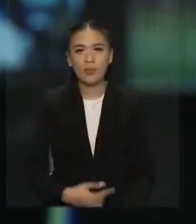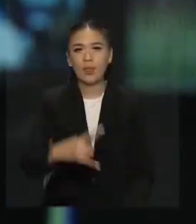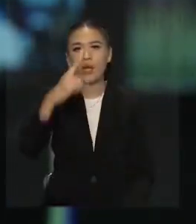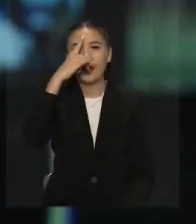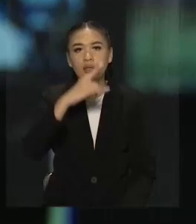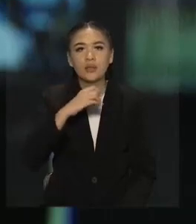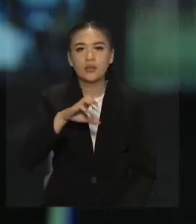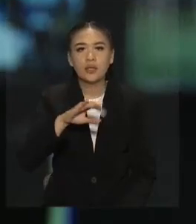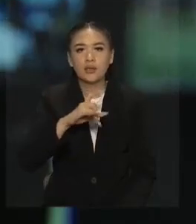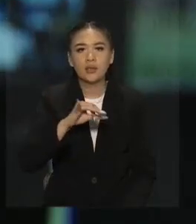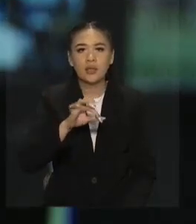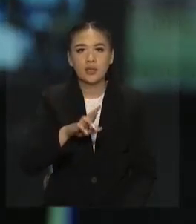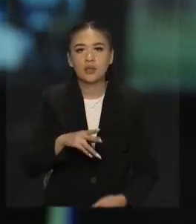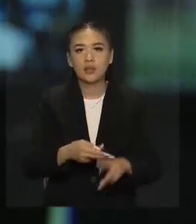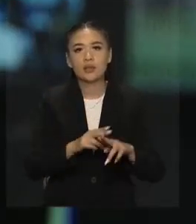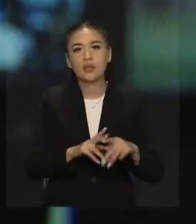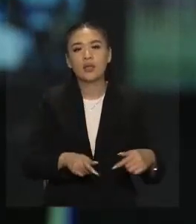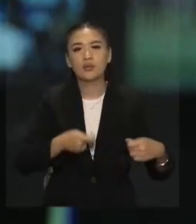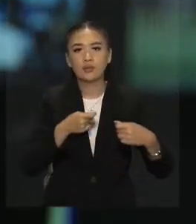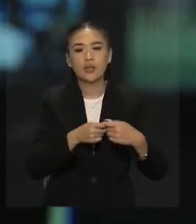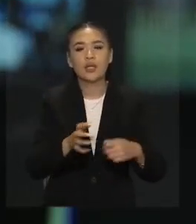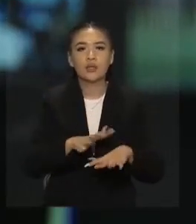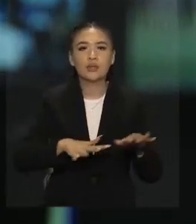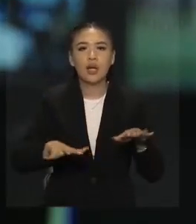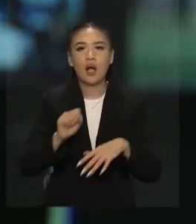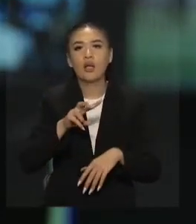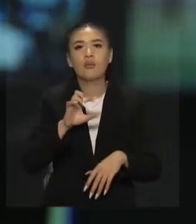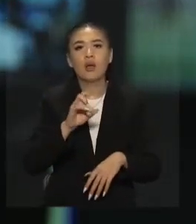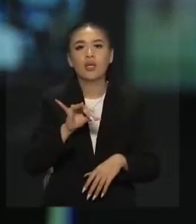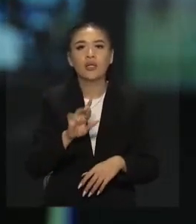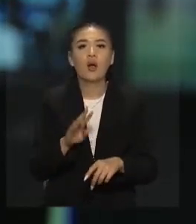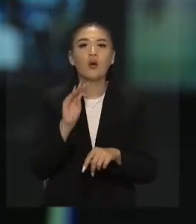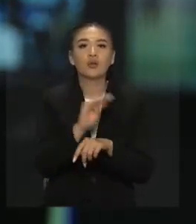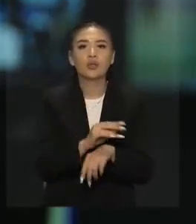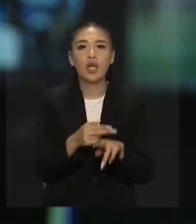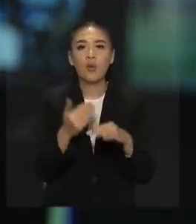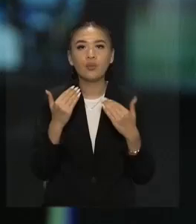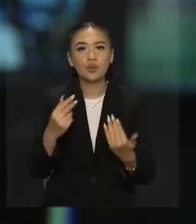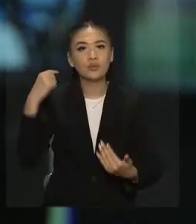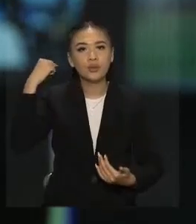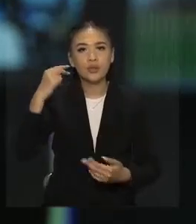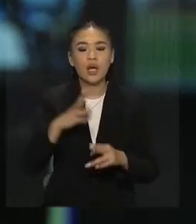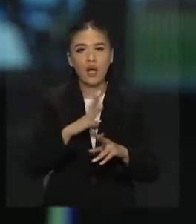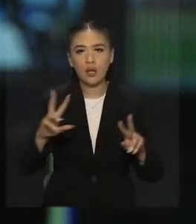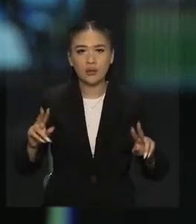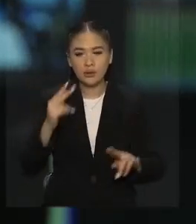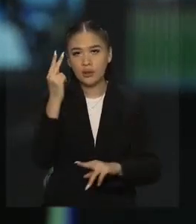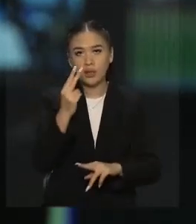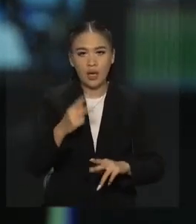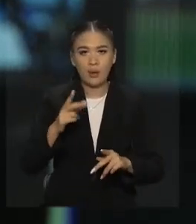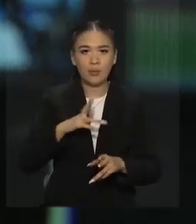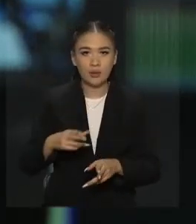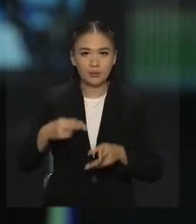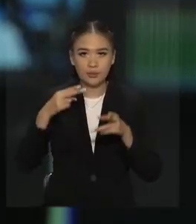Қазақстан стратегиялық серіктестік орнататын елдердің қатарына Албания қосылды. Бүгін бұл елдің президенті Астанаға ресми сапармен келіп,